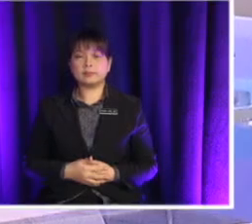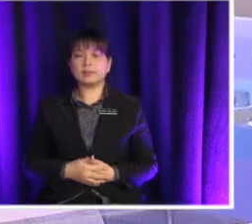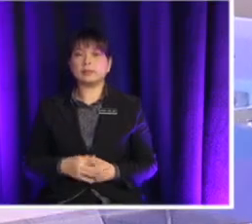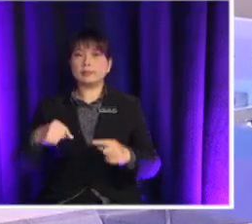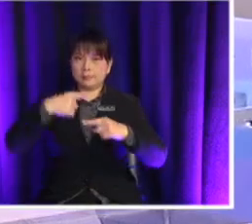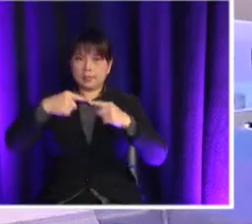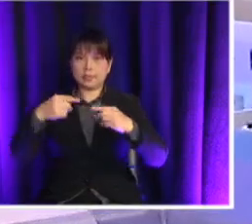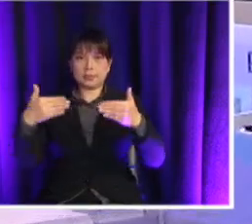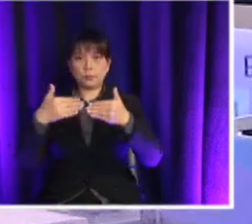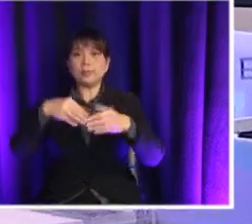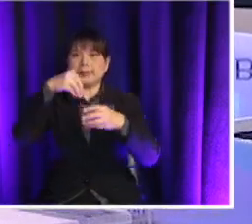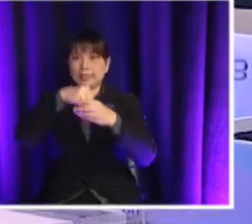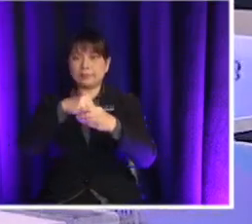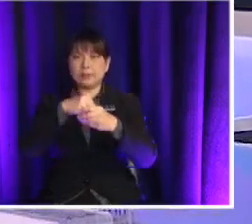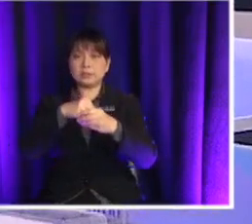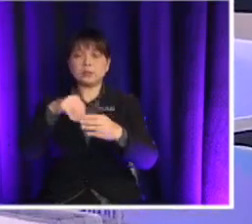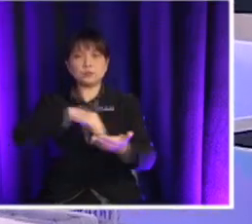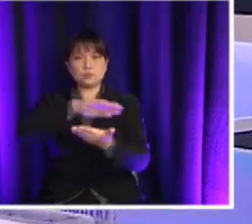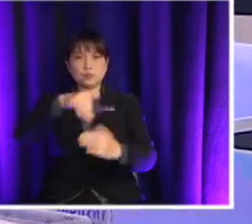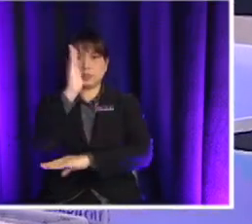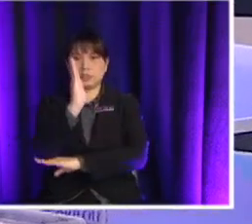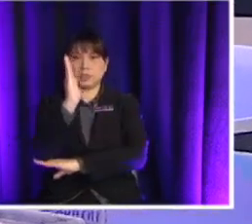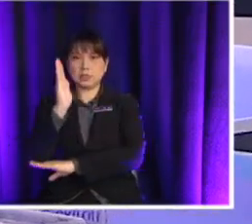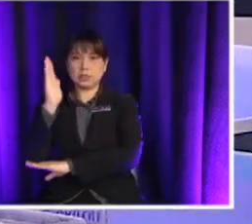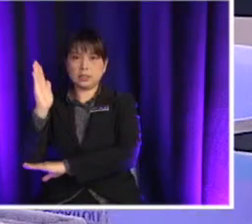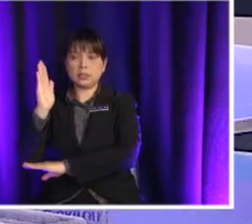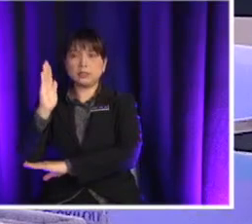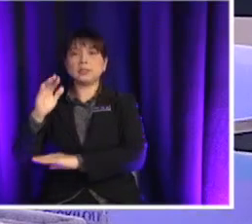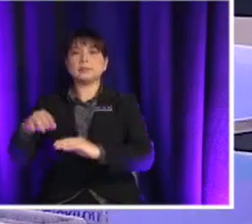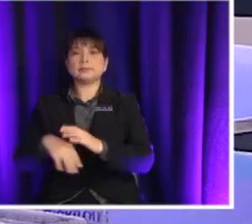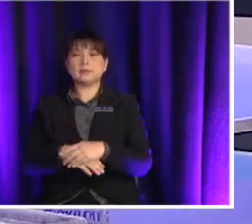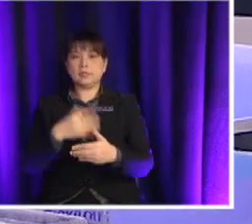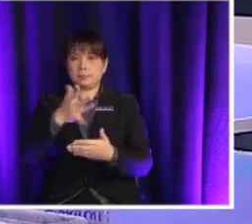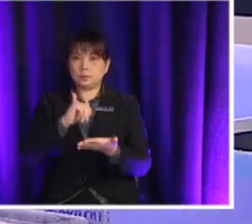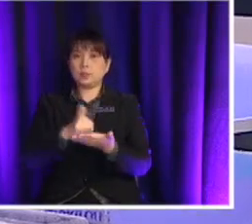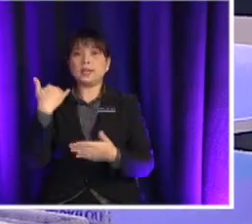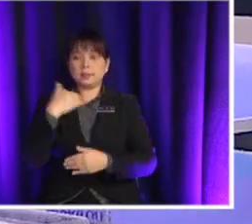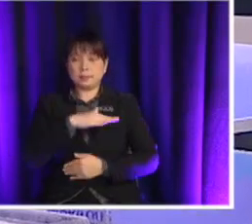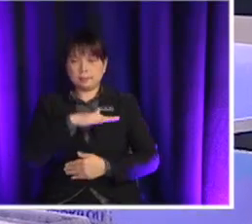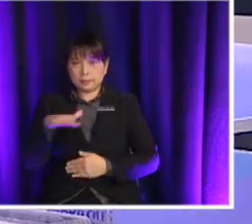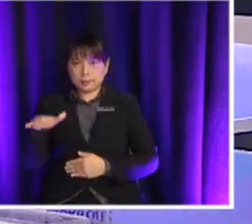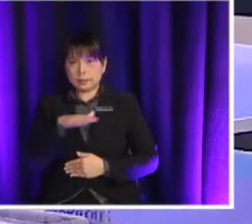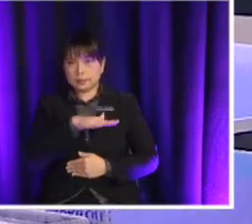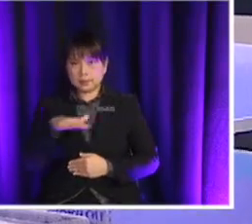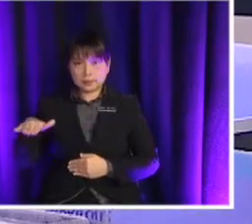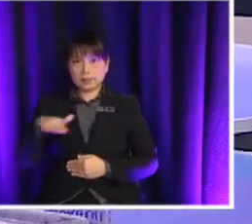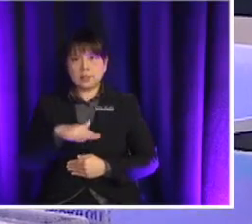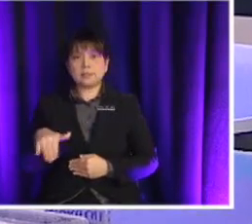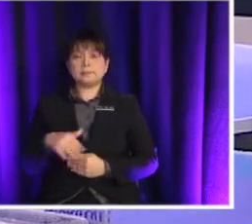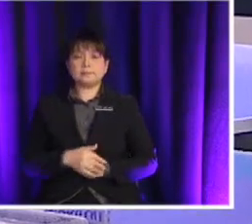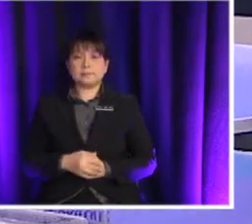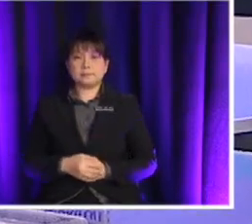secara menegak. Dan yang di bawah ni secara mendata. So Aiman, kalau kita nak tahu kita punya ada yang breadboard